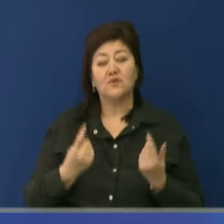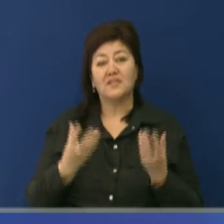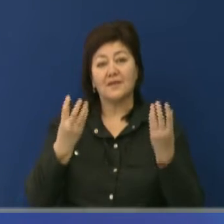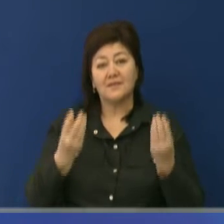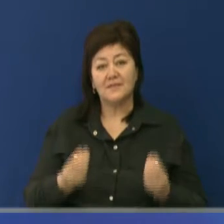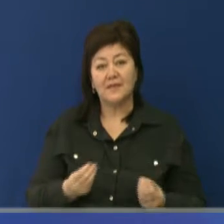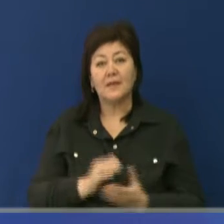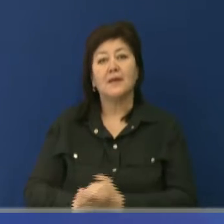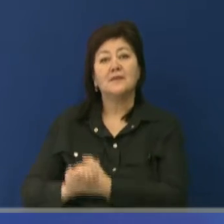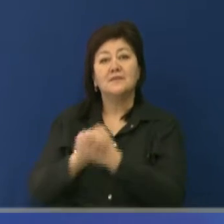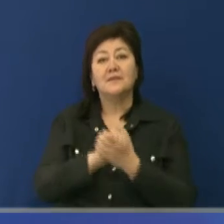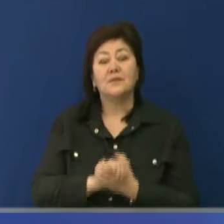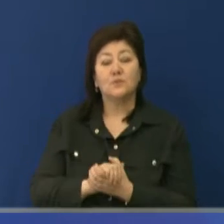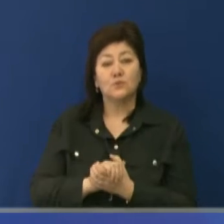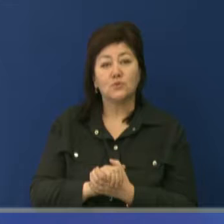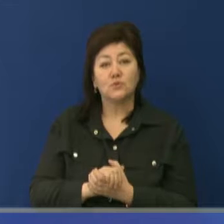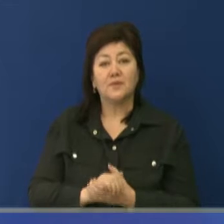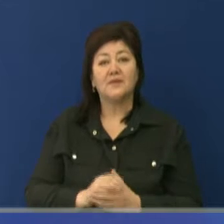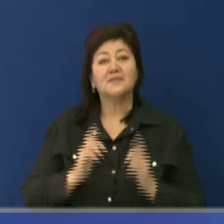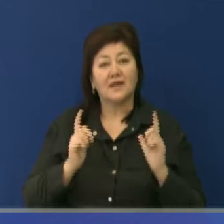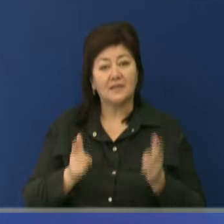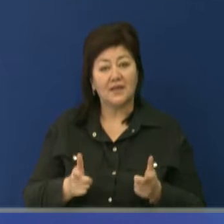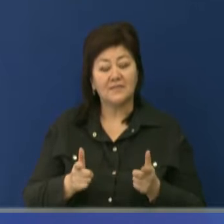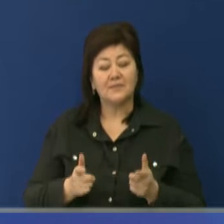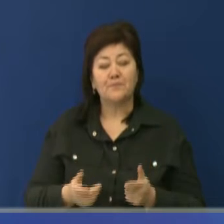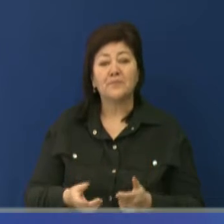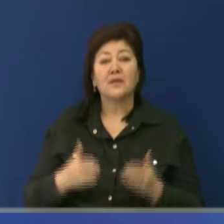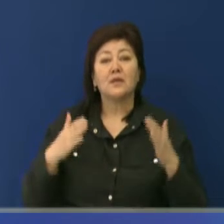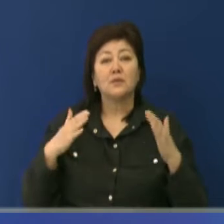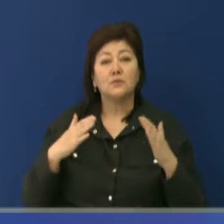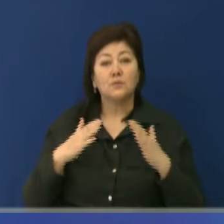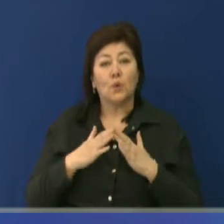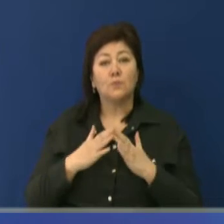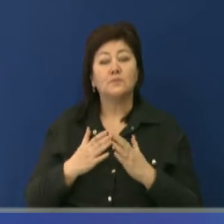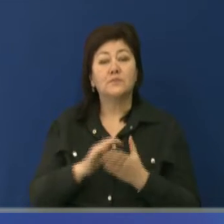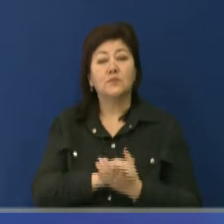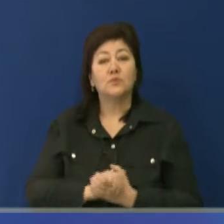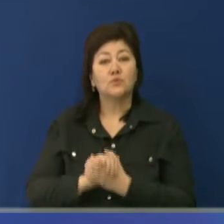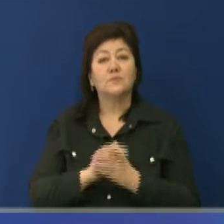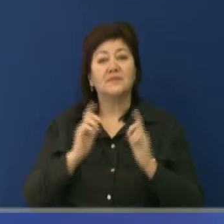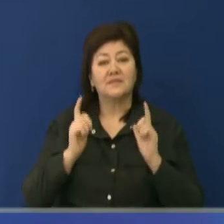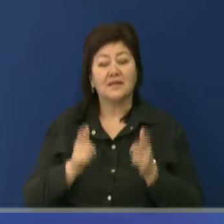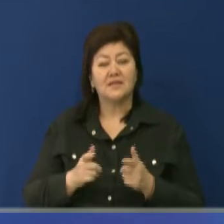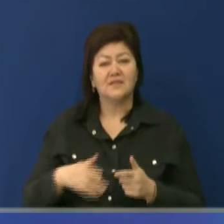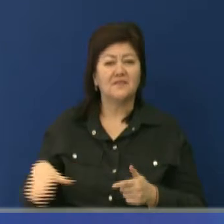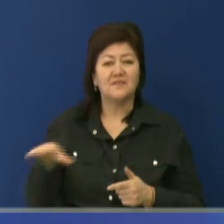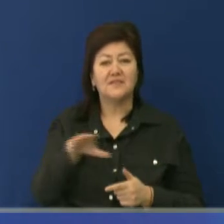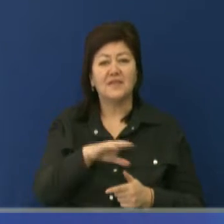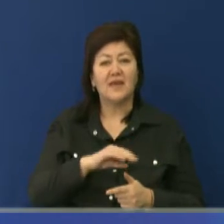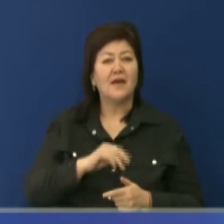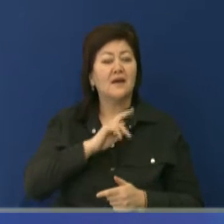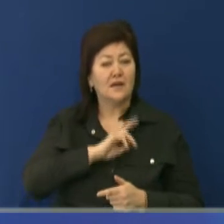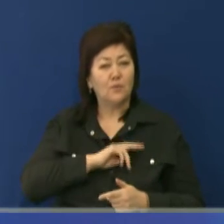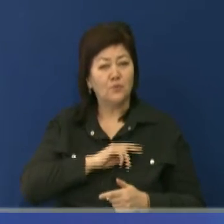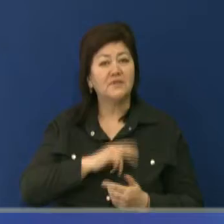тәуелсіз елдің бағдарына айналды. Қазақстан халқы ассамблеясы мен достығы қоғамдық келісім орталықтарының жұмыстары бұған дәлел.